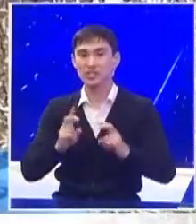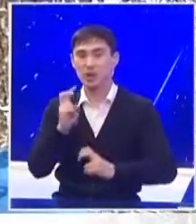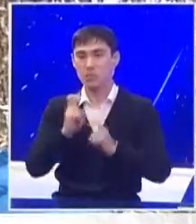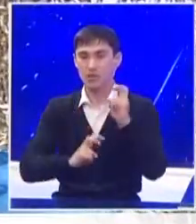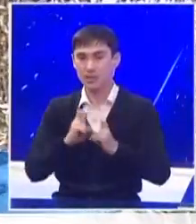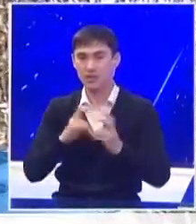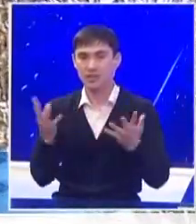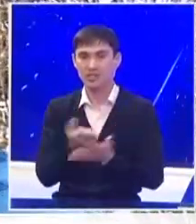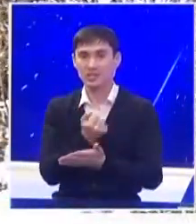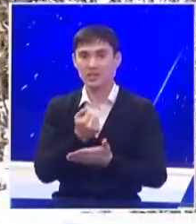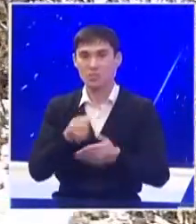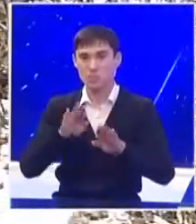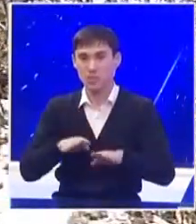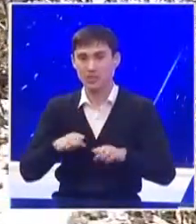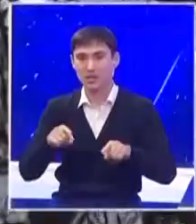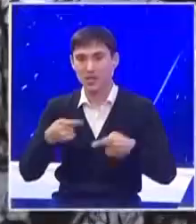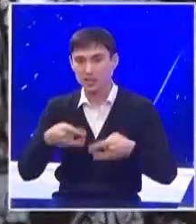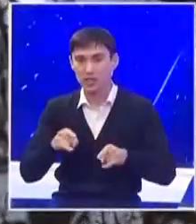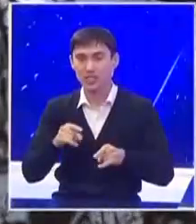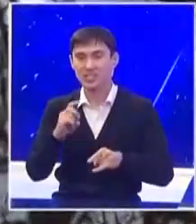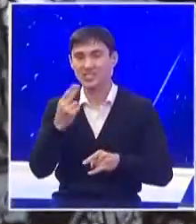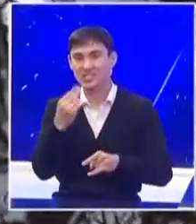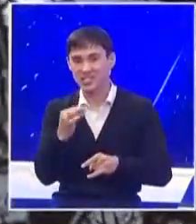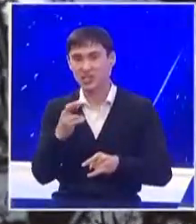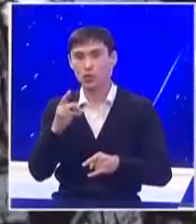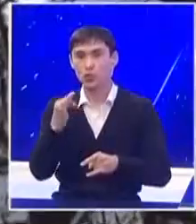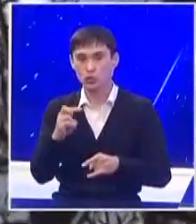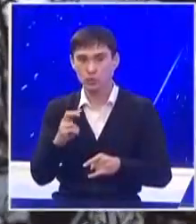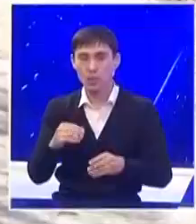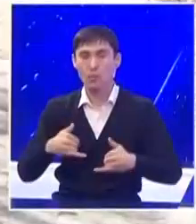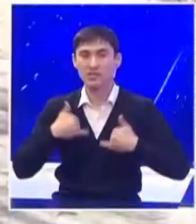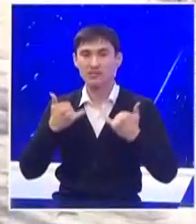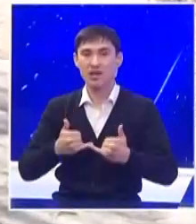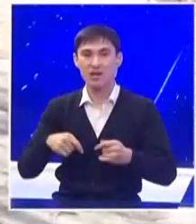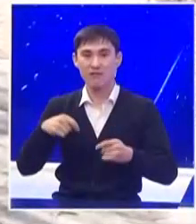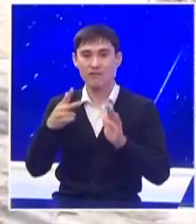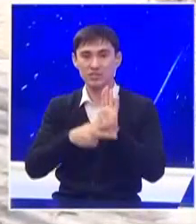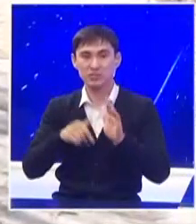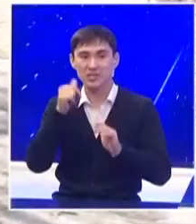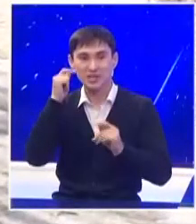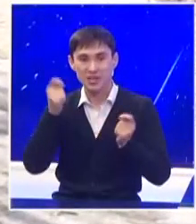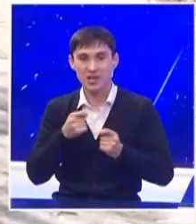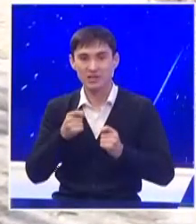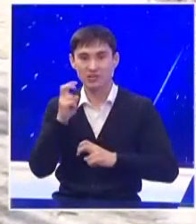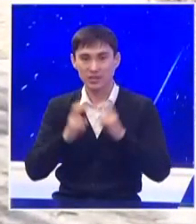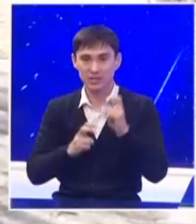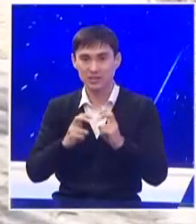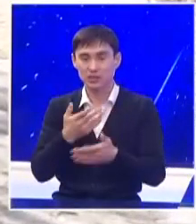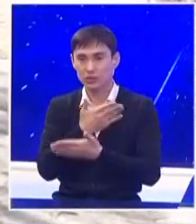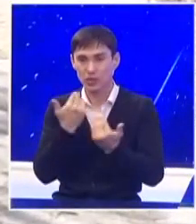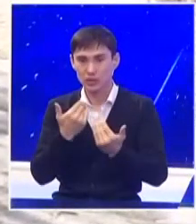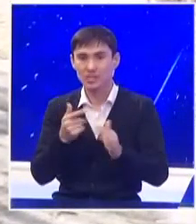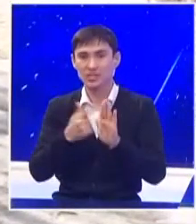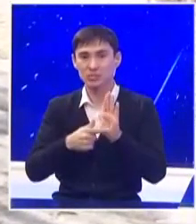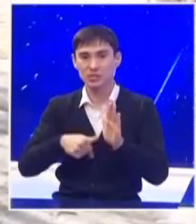нашли месторождение свинцово-цинковых руд. Поздравляю с 80-летием комбината, которого не существует, и с